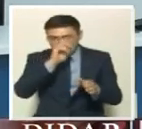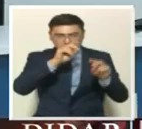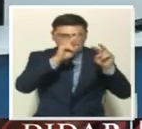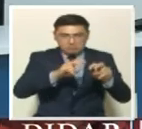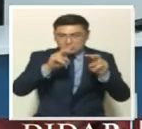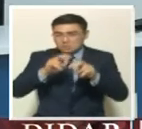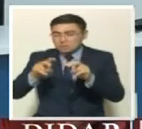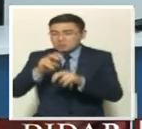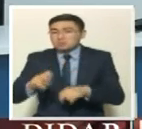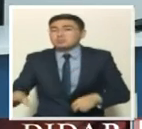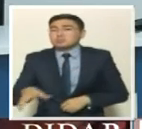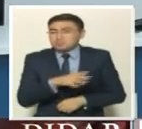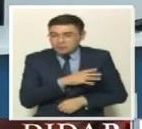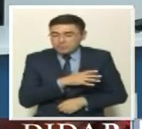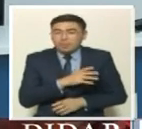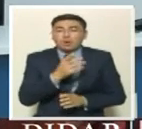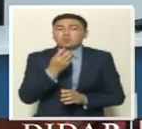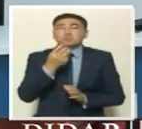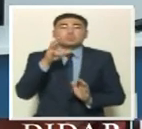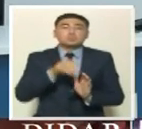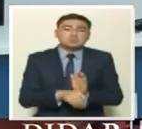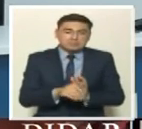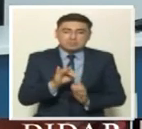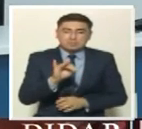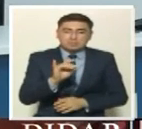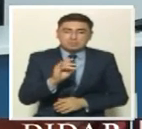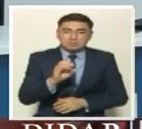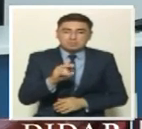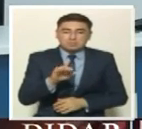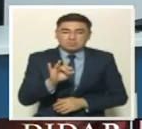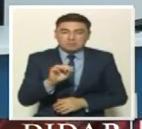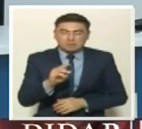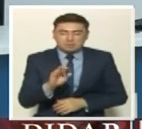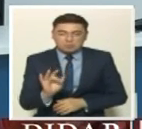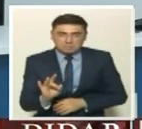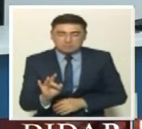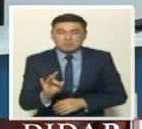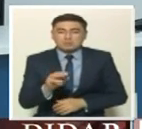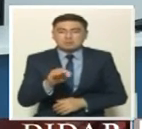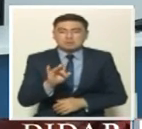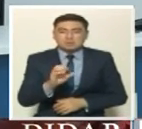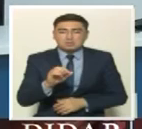квазигосударственном секторе. В том числе инспекции транспортного контроля, АО СПК «Каспий» и